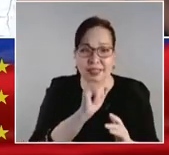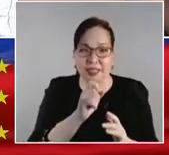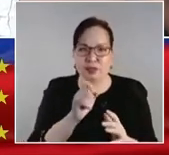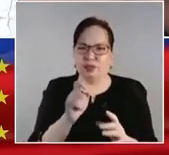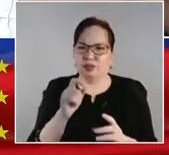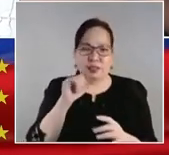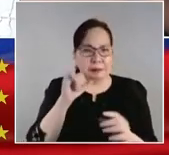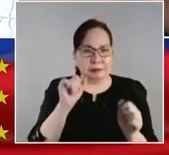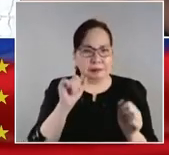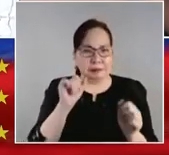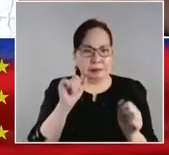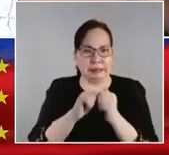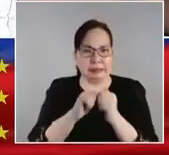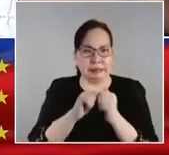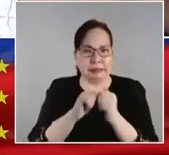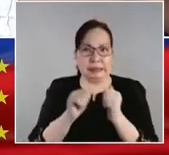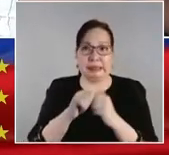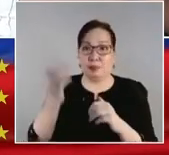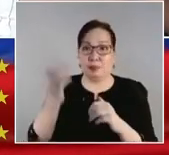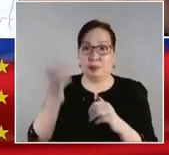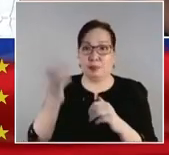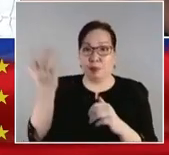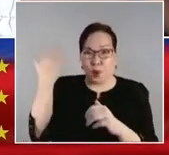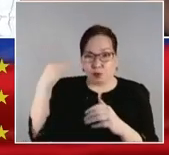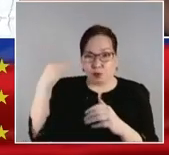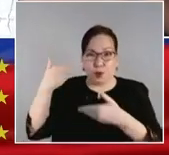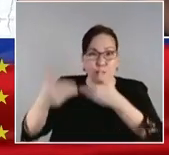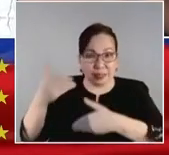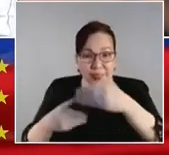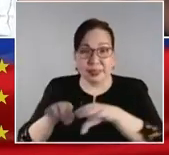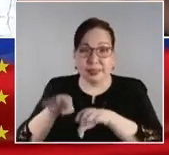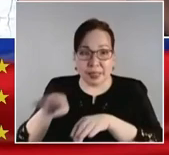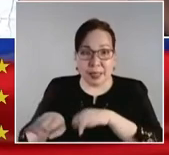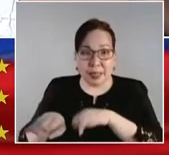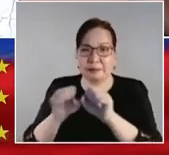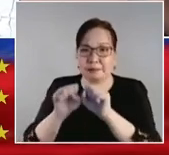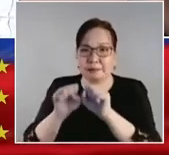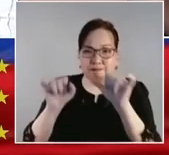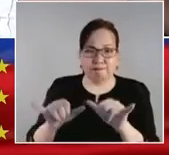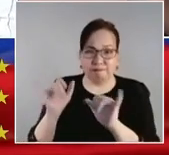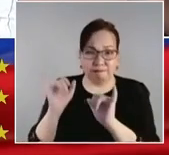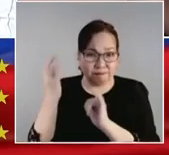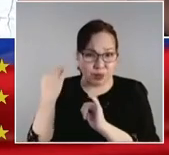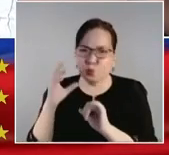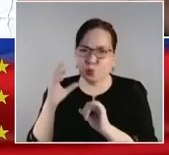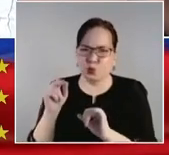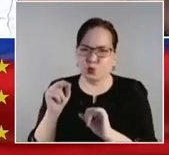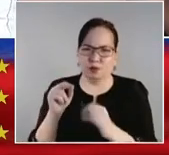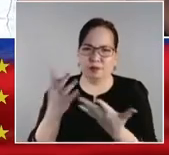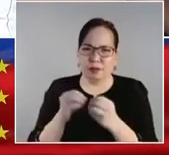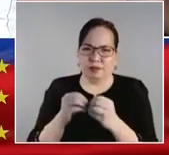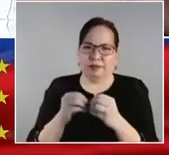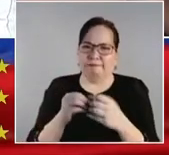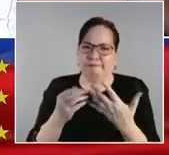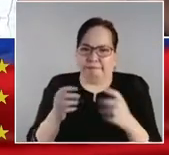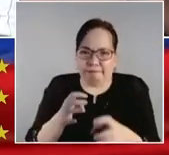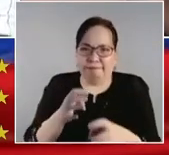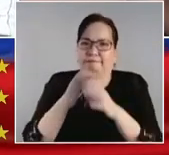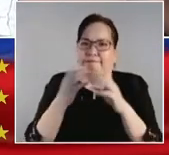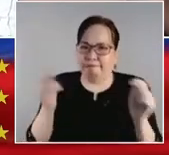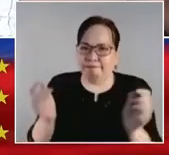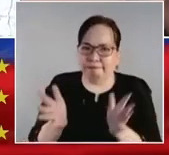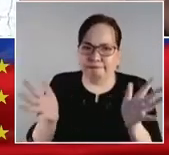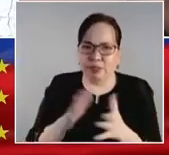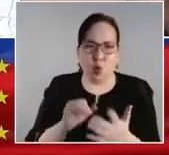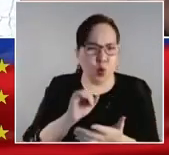pamahalaan. Kailangan po every peso collected in the form of taxes should be spent